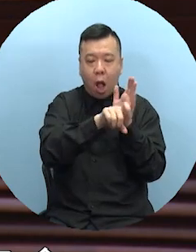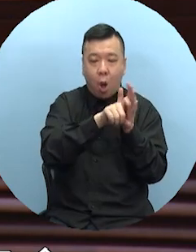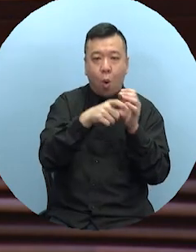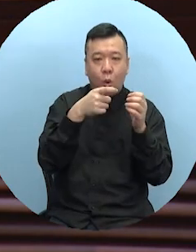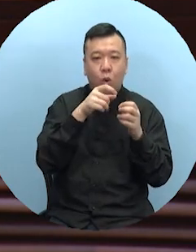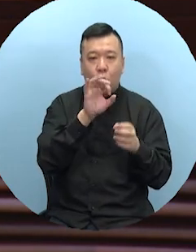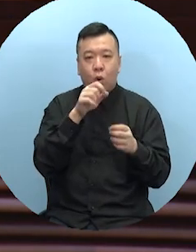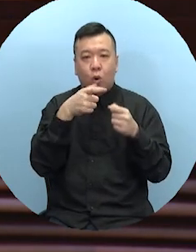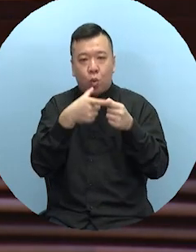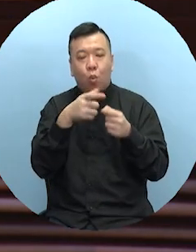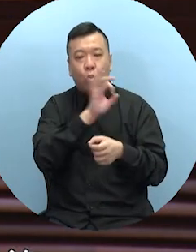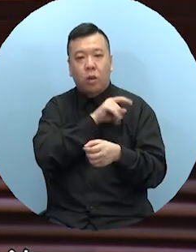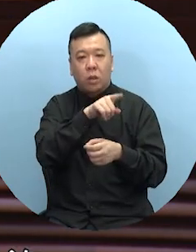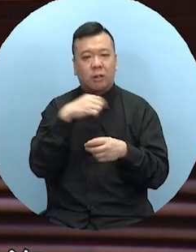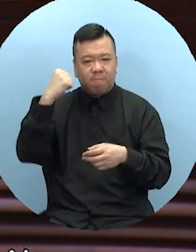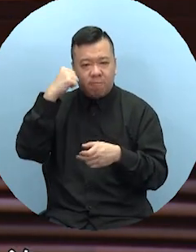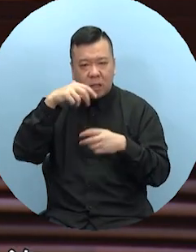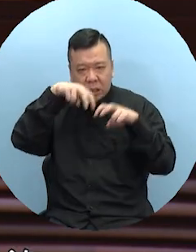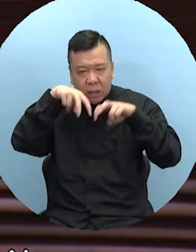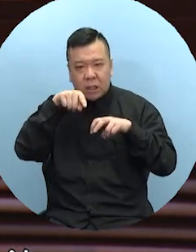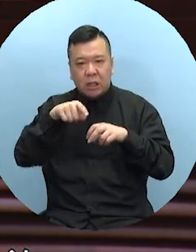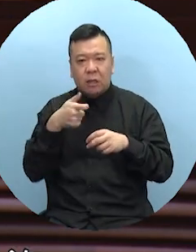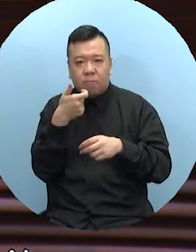行工会成立了专责小组，积极研究